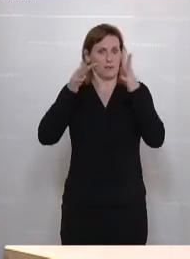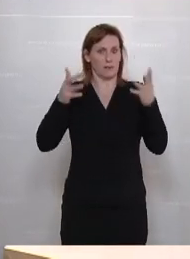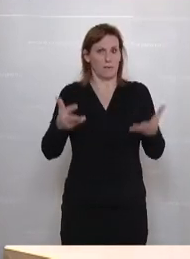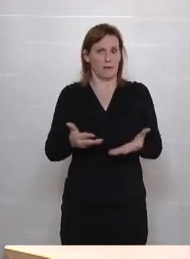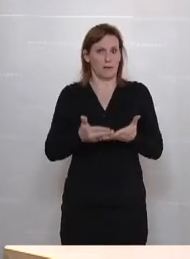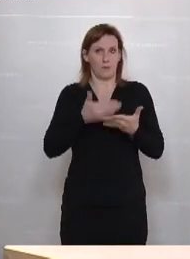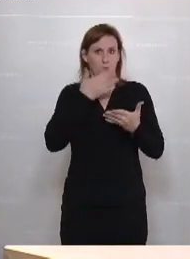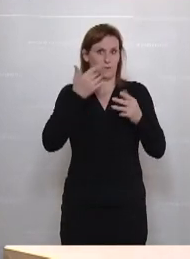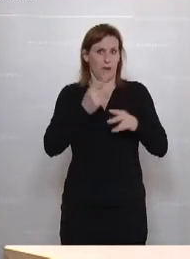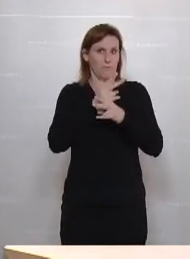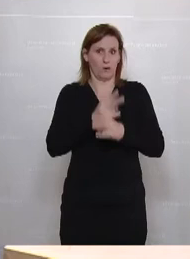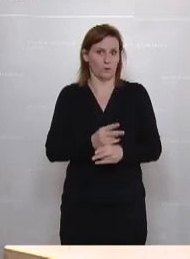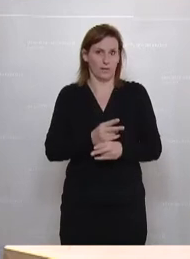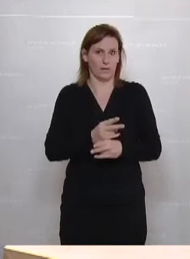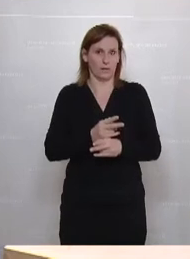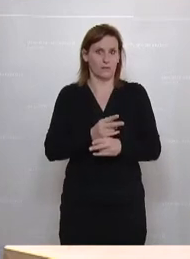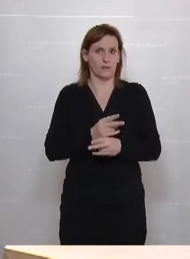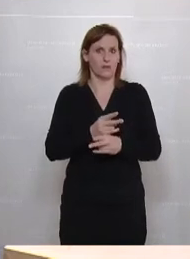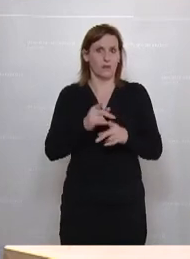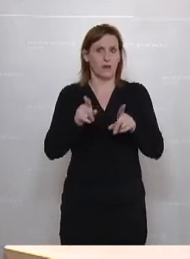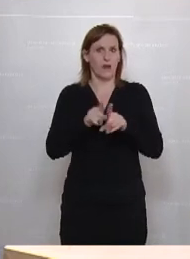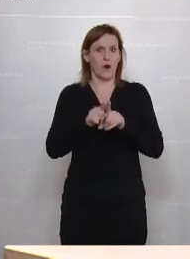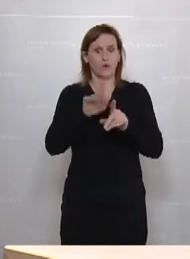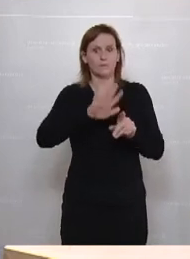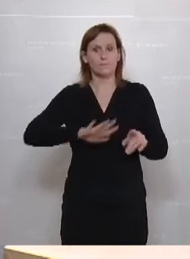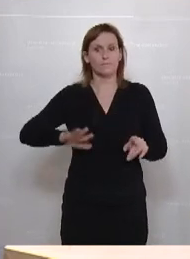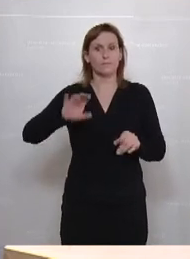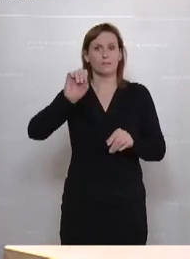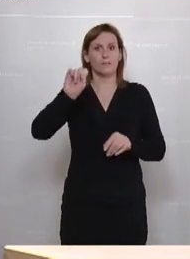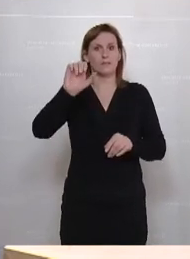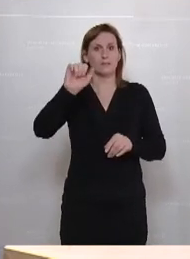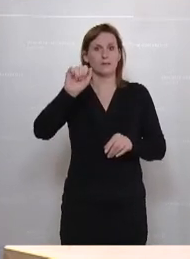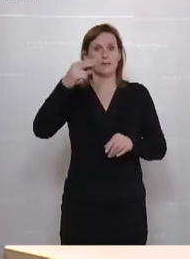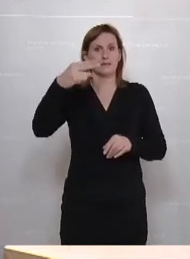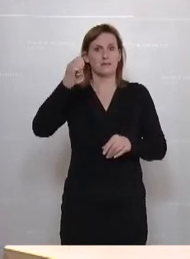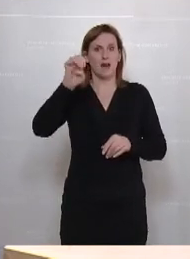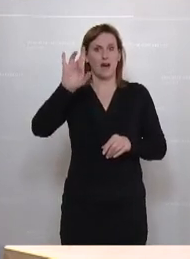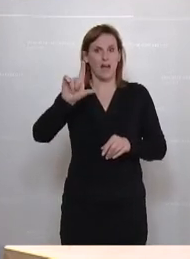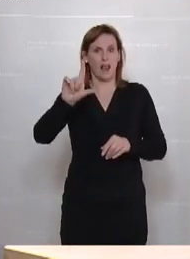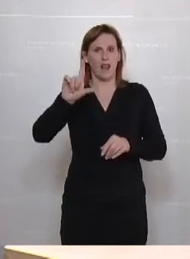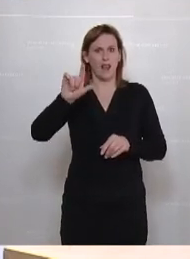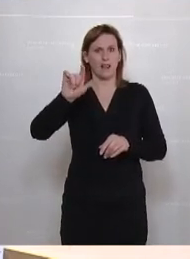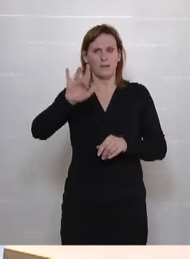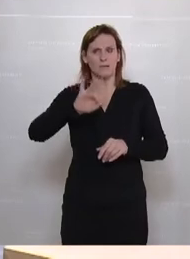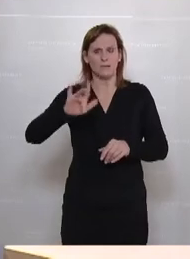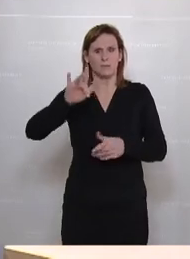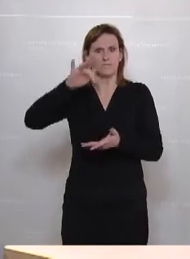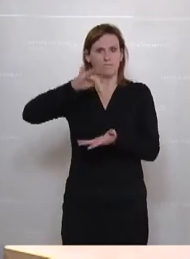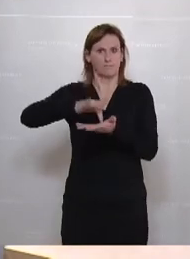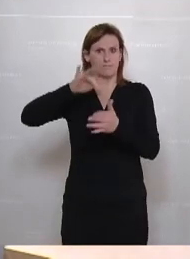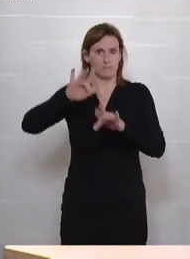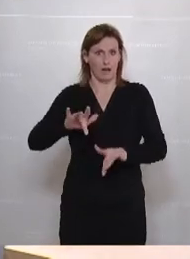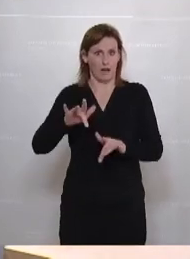Pause. Die Sahelzone ist hier einer der Brennpunkte. Herr Bundesminister, Sie haben